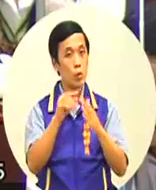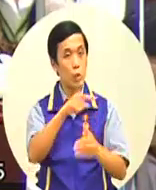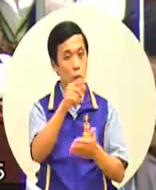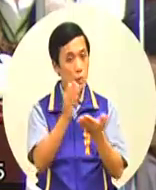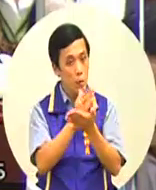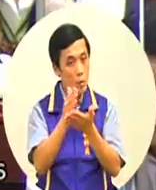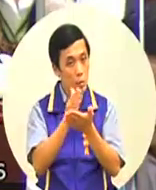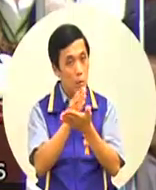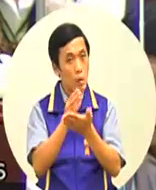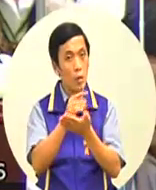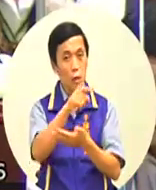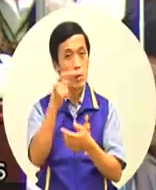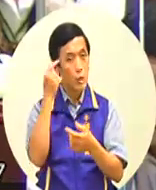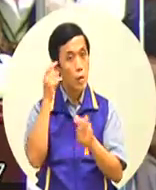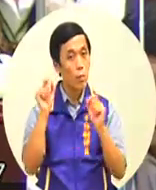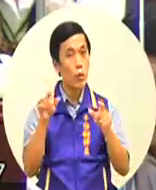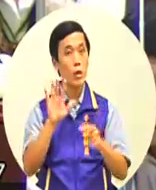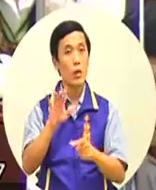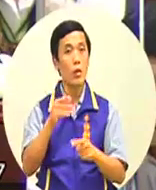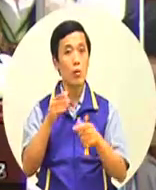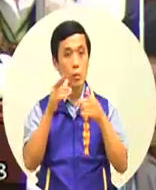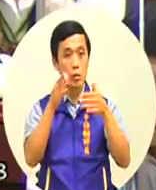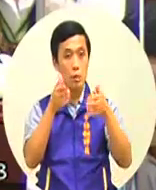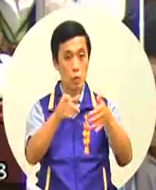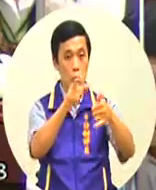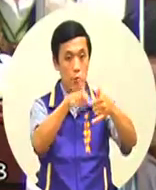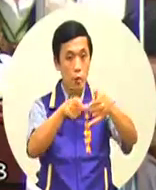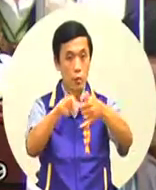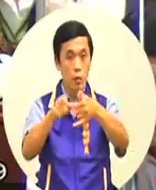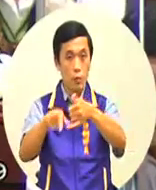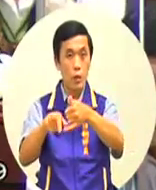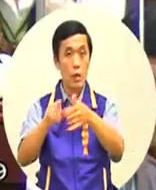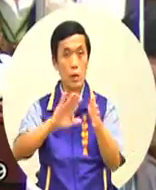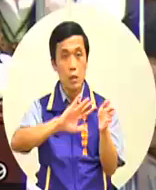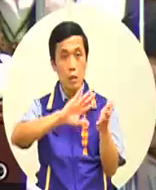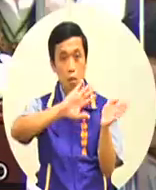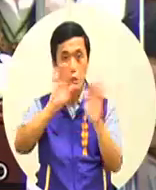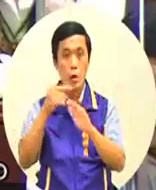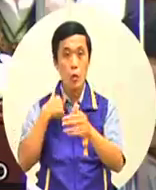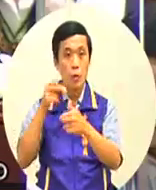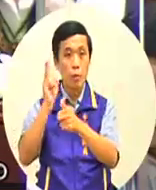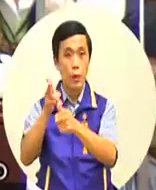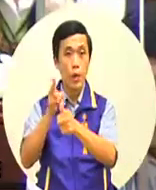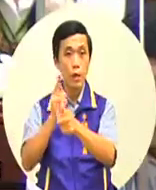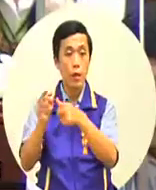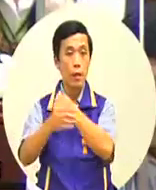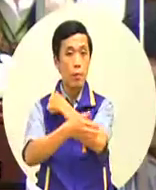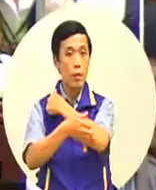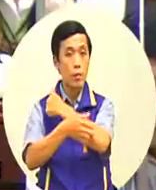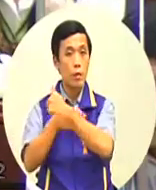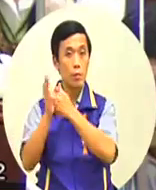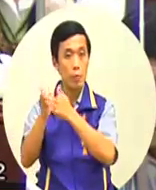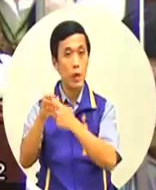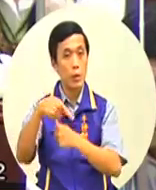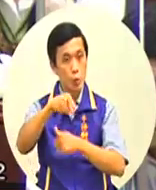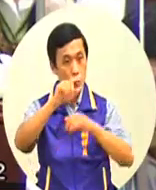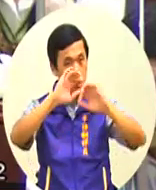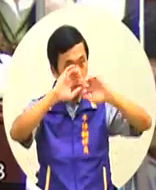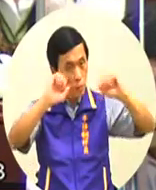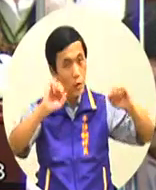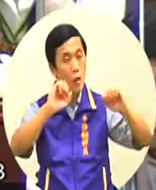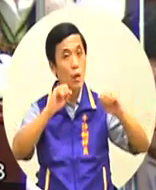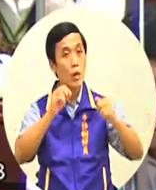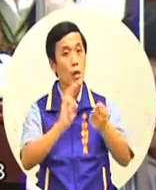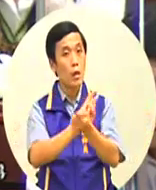意见。那这个案的部分呢，我想我会请同仁，那我本身也会去了解看看他是在哪个环节林务局在这